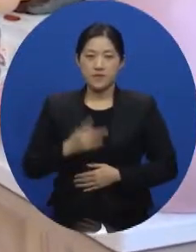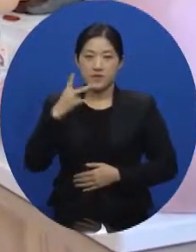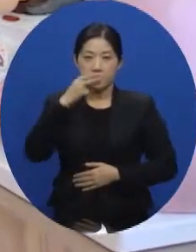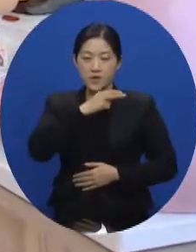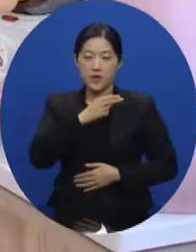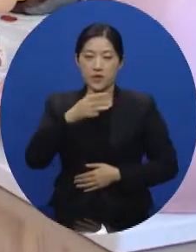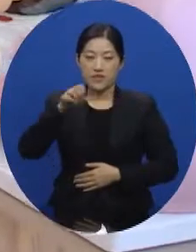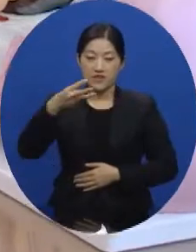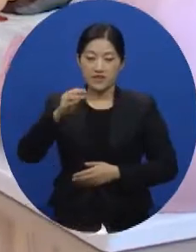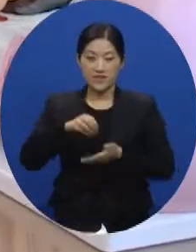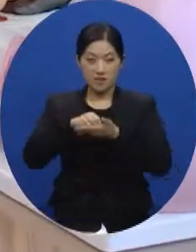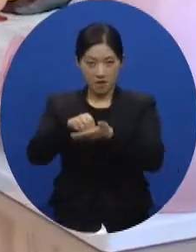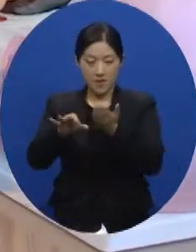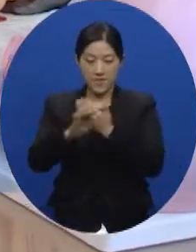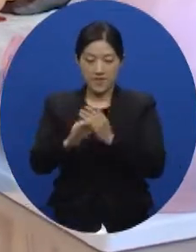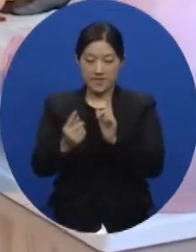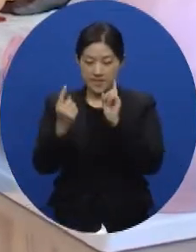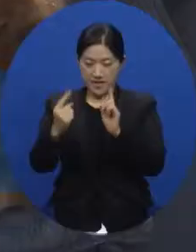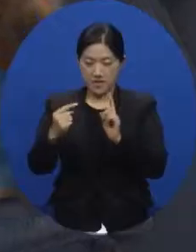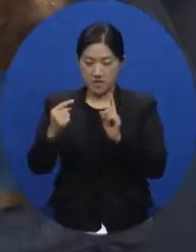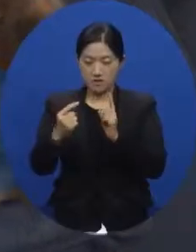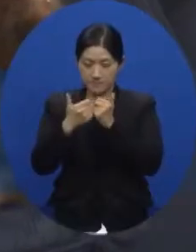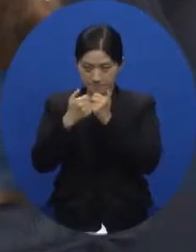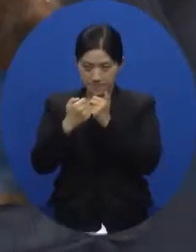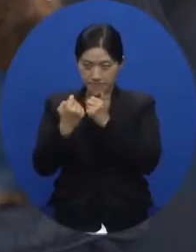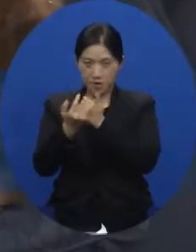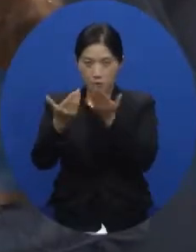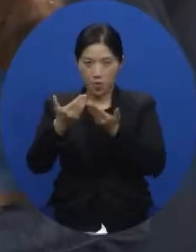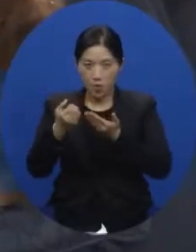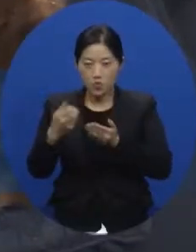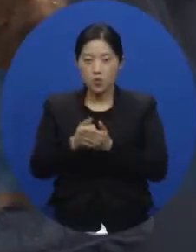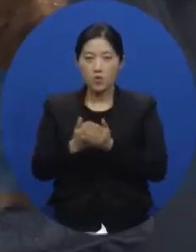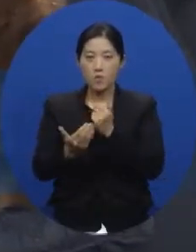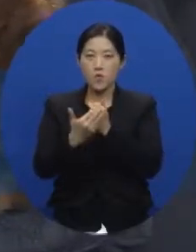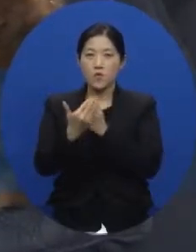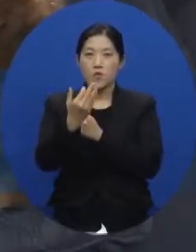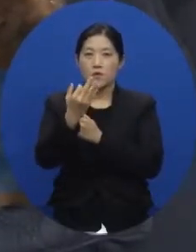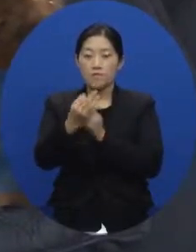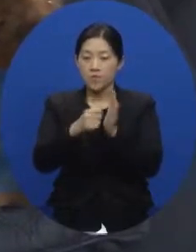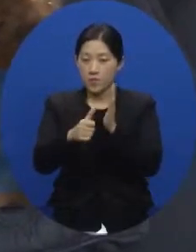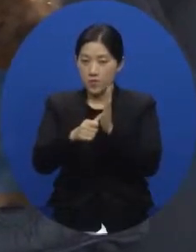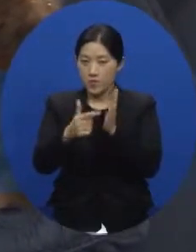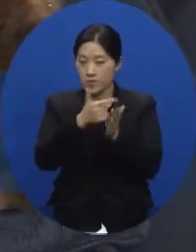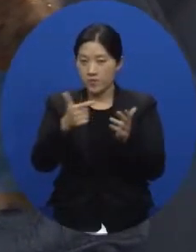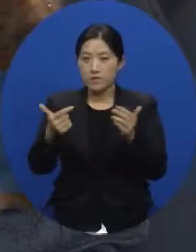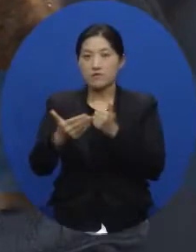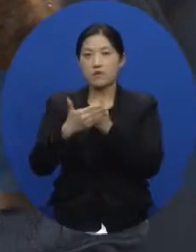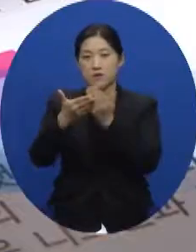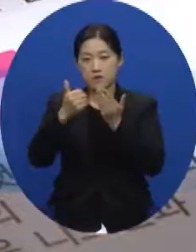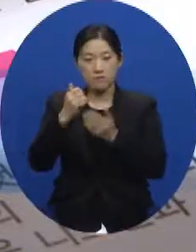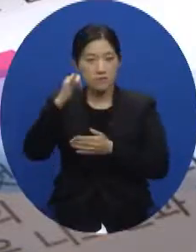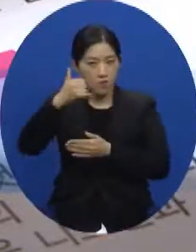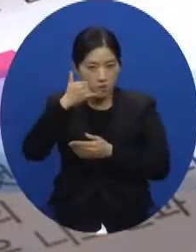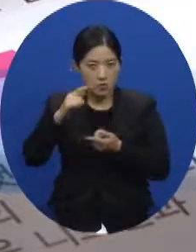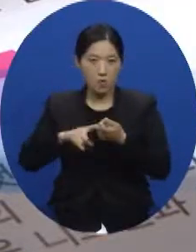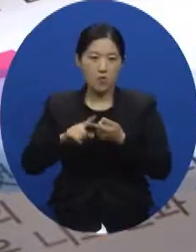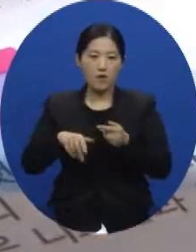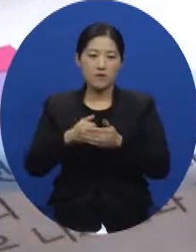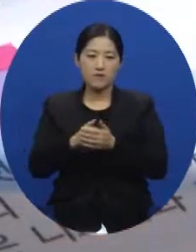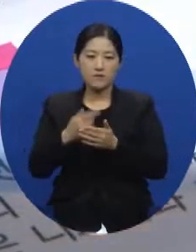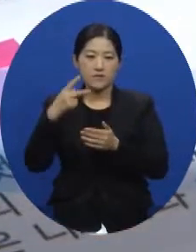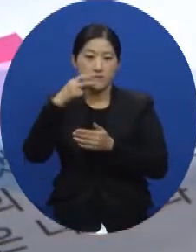금연 클리닉에 등록하면 1대1 교육 상담과 보조제를 제공하고 전화를 통한 금연 지지